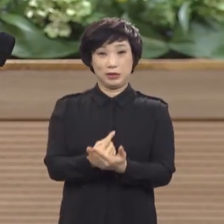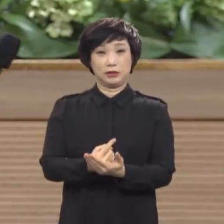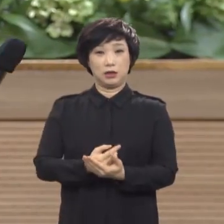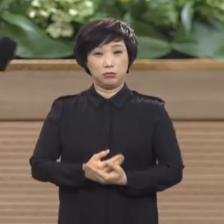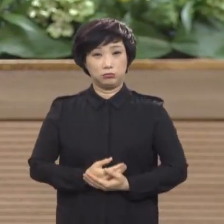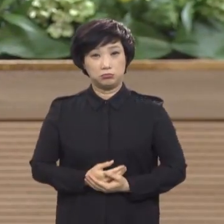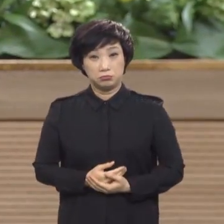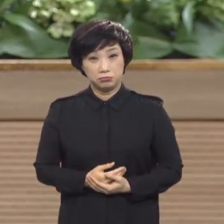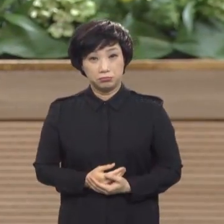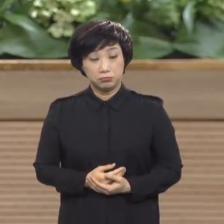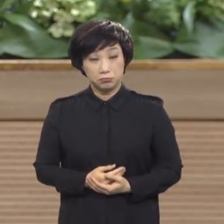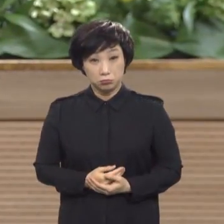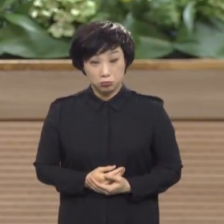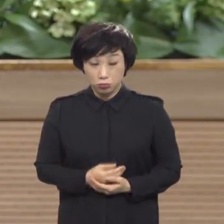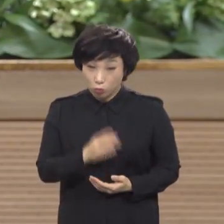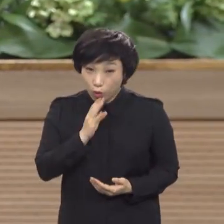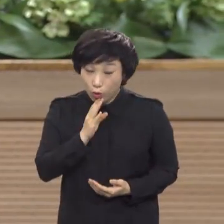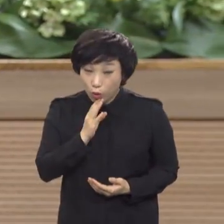하러 왔다.